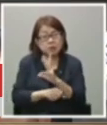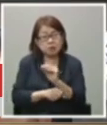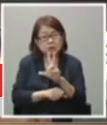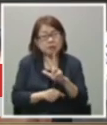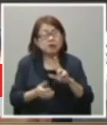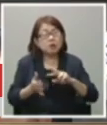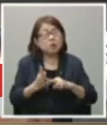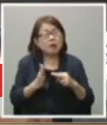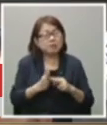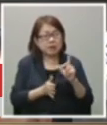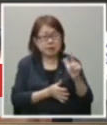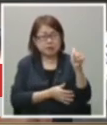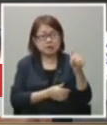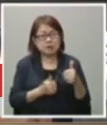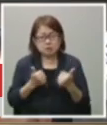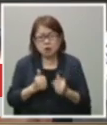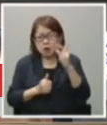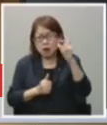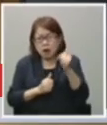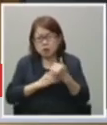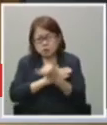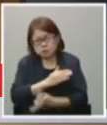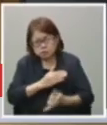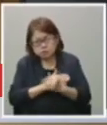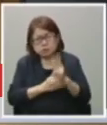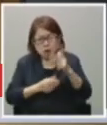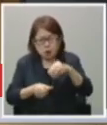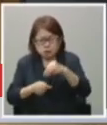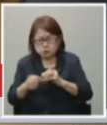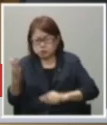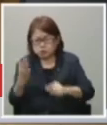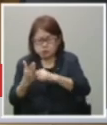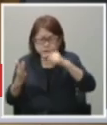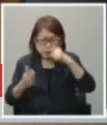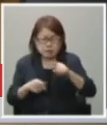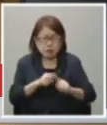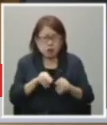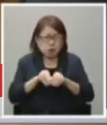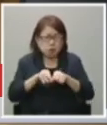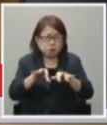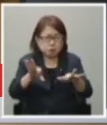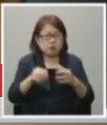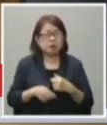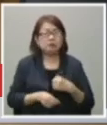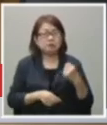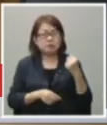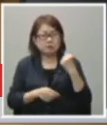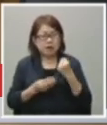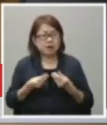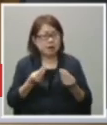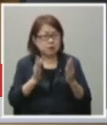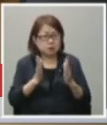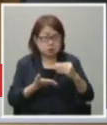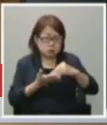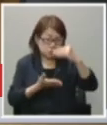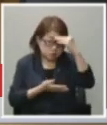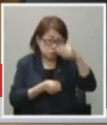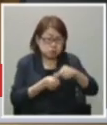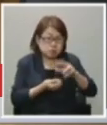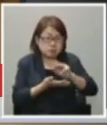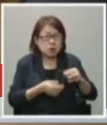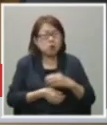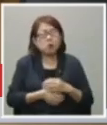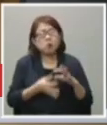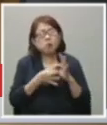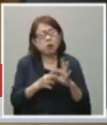ณะนี้เนี่ยกระแสทุกเรื่องทั้งต่างประเทศในประเทศผมขออนุญาตให้กำลังใจนะครับน้องๆนักศึกษาท่านไม่ต้องห่วงครับท่านออกมาเรียกร้อง